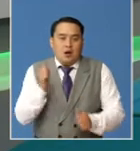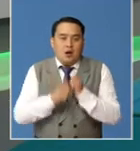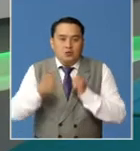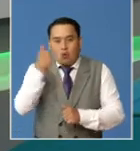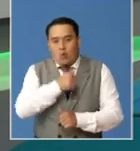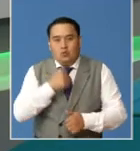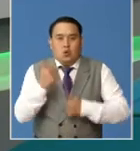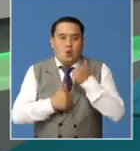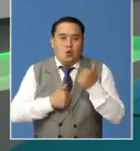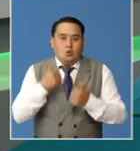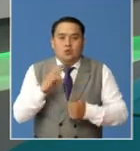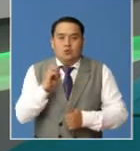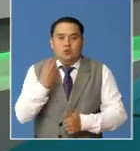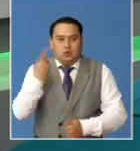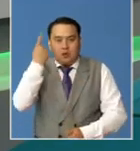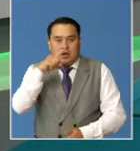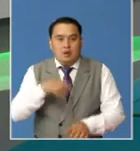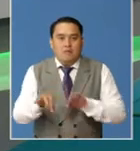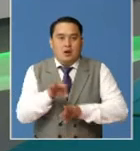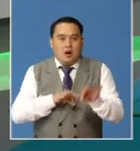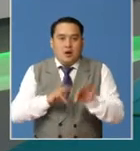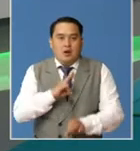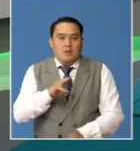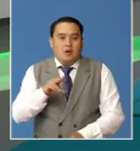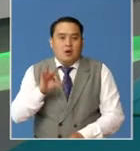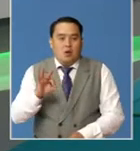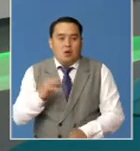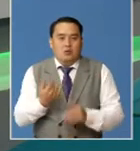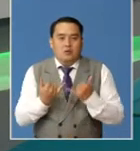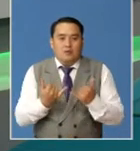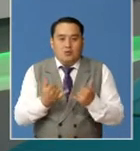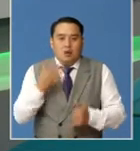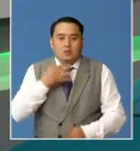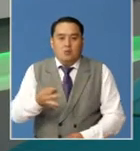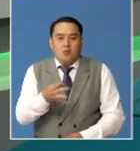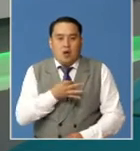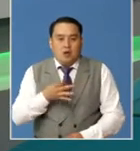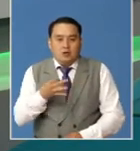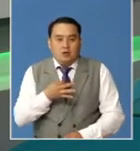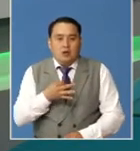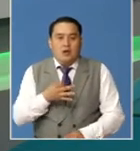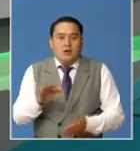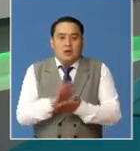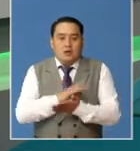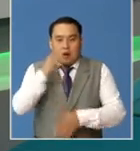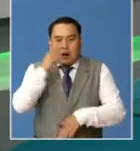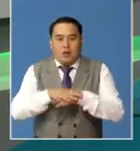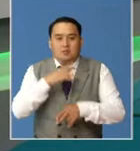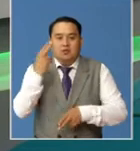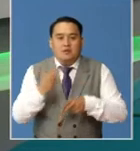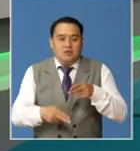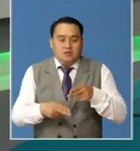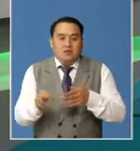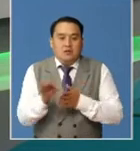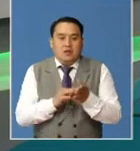Ежегодный конкурс «Ярмарка социальных идей и проектов для неправительственных организаций Алматинской области» на грант Акима завершился.